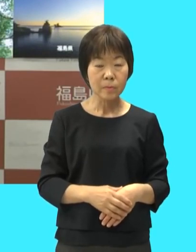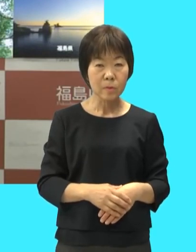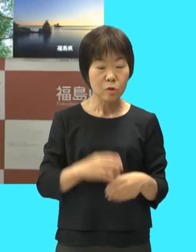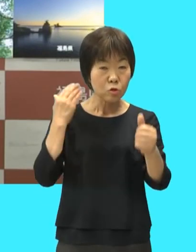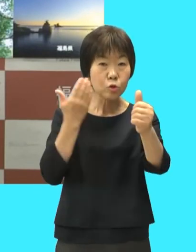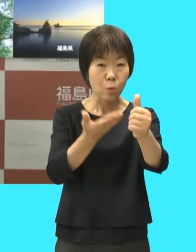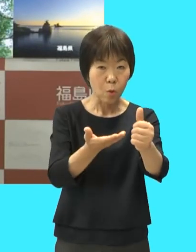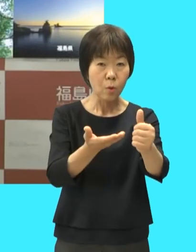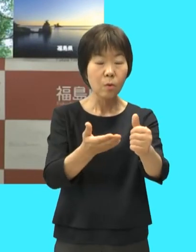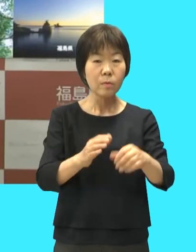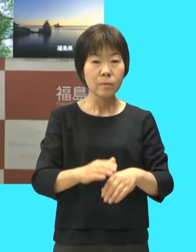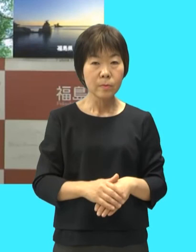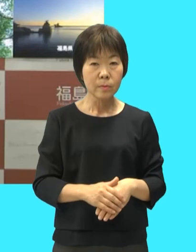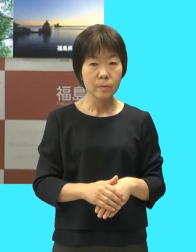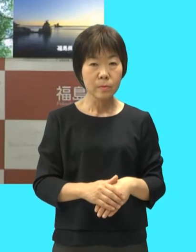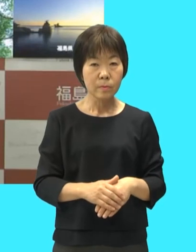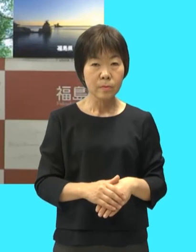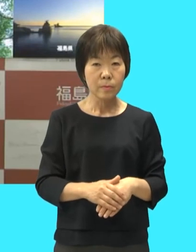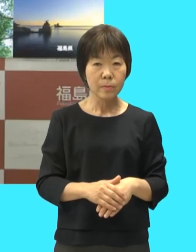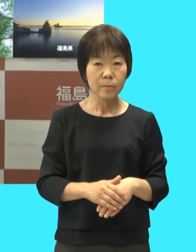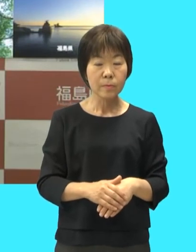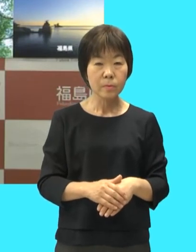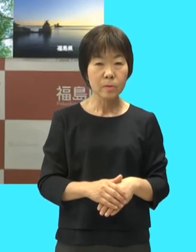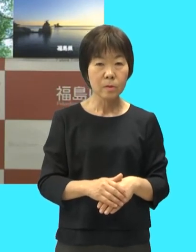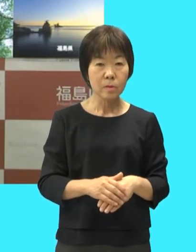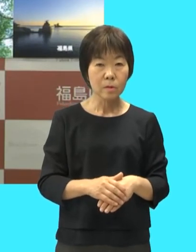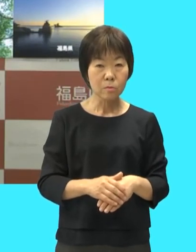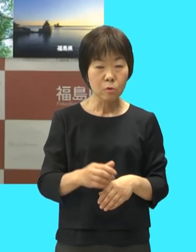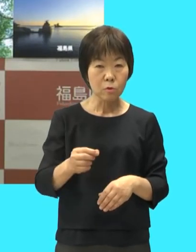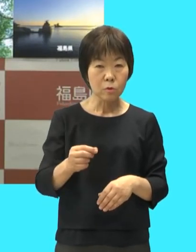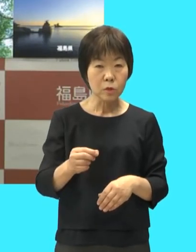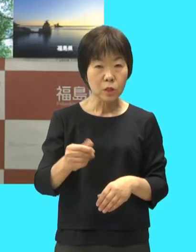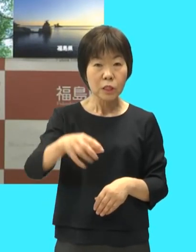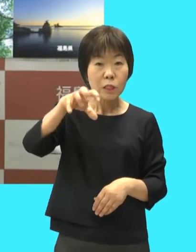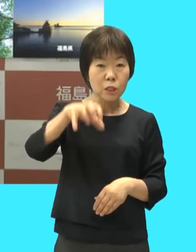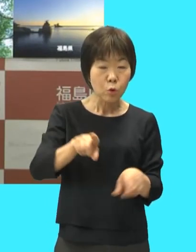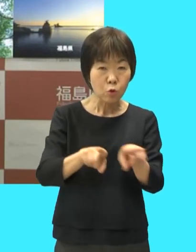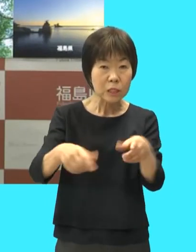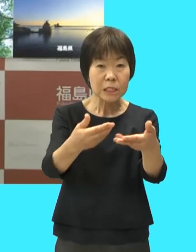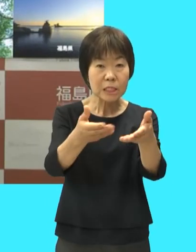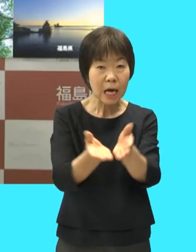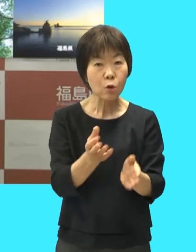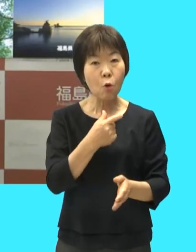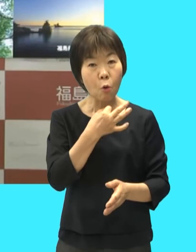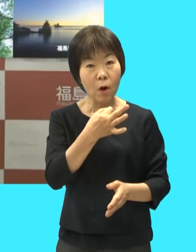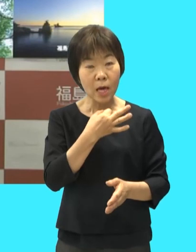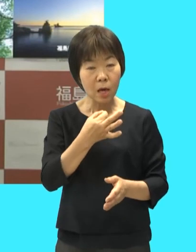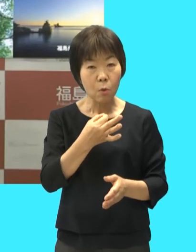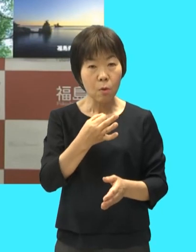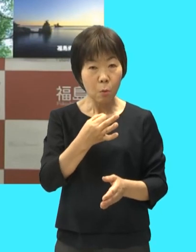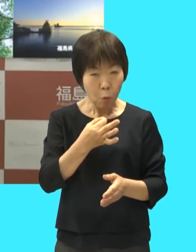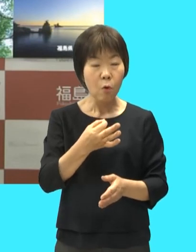何年越しみたいな感じで申し訳ないんですけども、言うなれば、なんていう地元の自治体の、その声みたいなものを、県